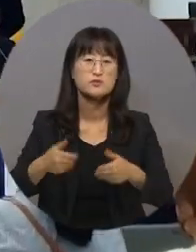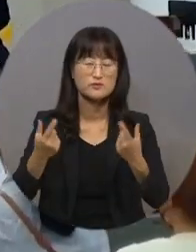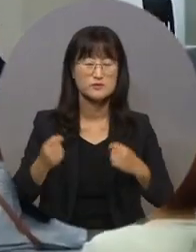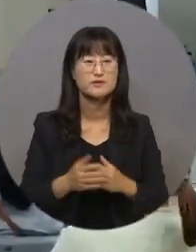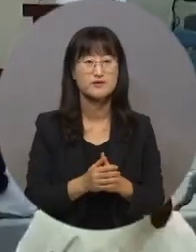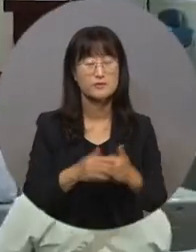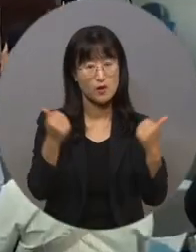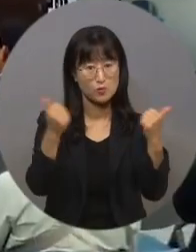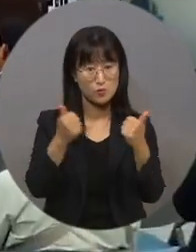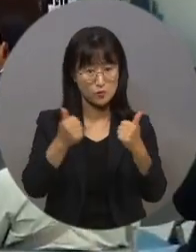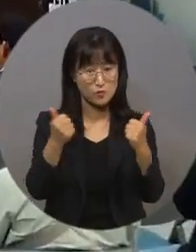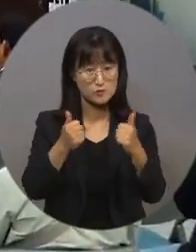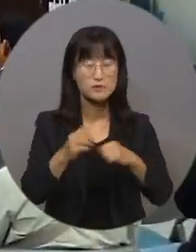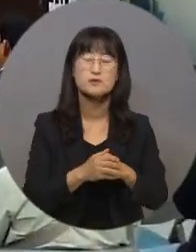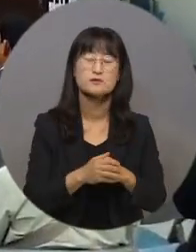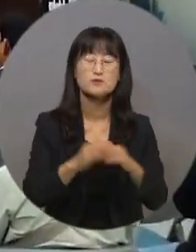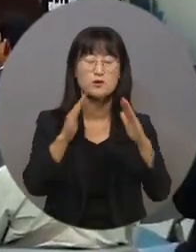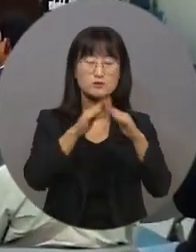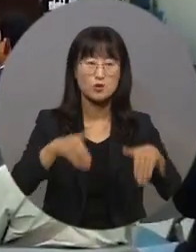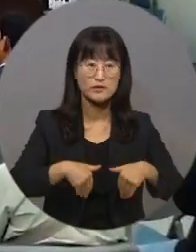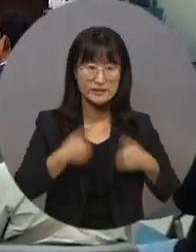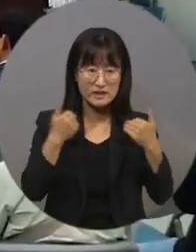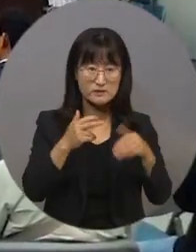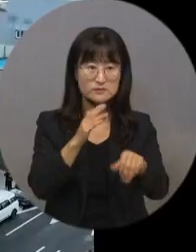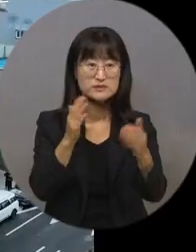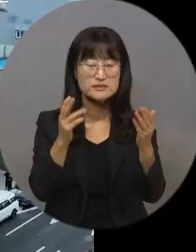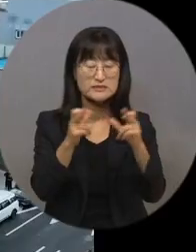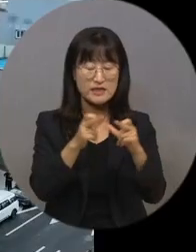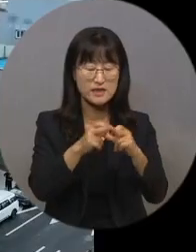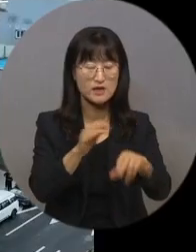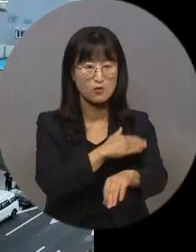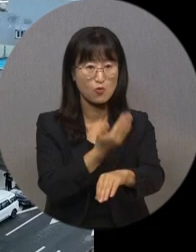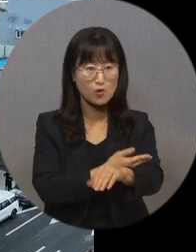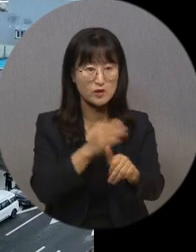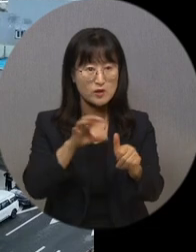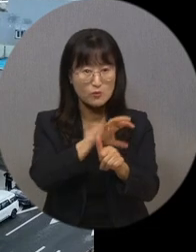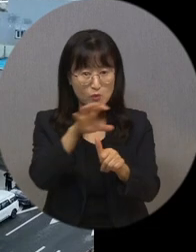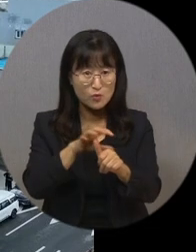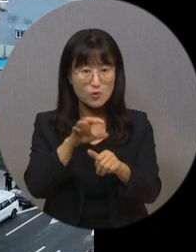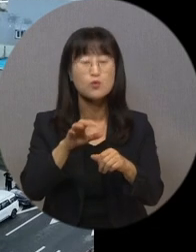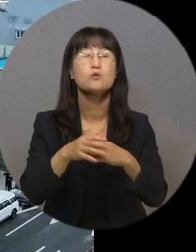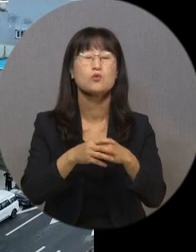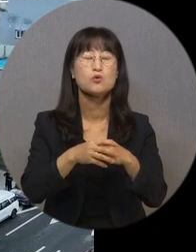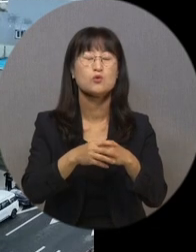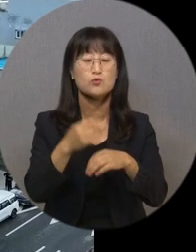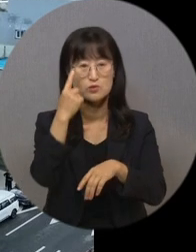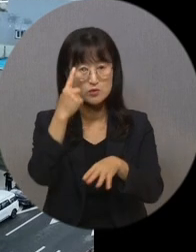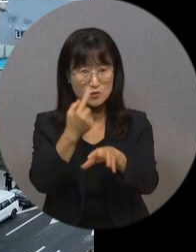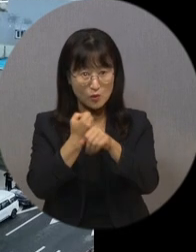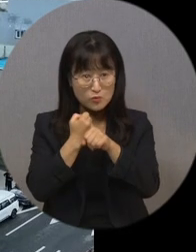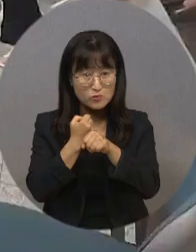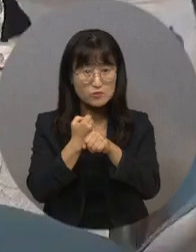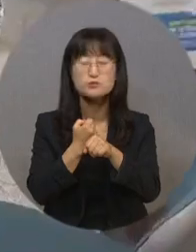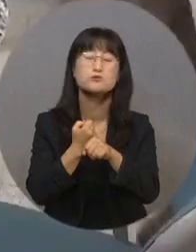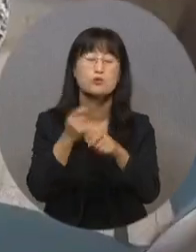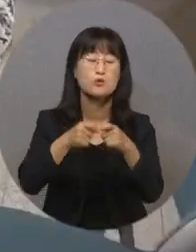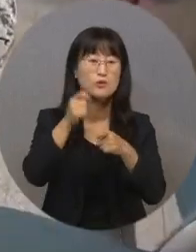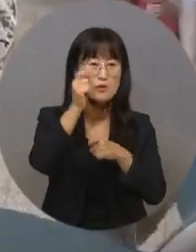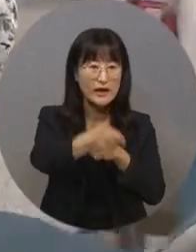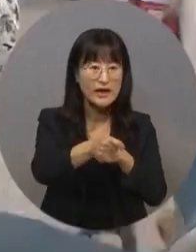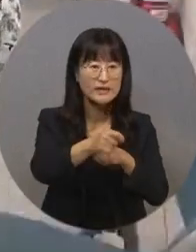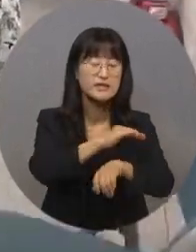토론회가 열려 전남 장애우 권익문제연구소가 전국 최초로 운영해온 장애인 인권센터가